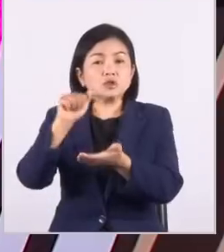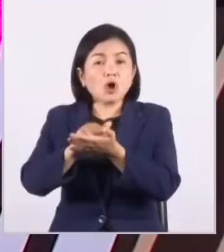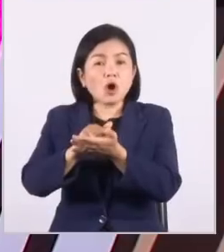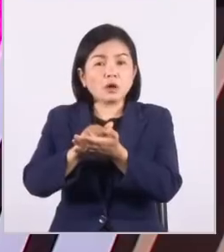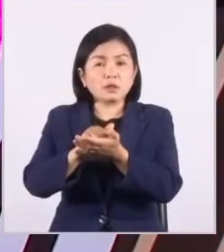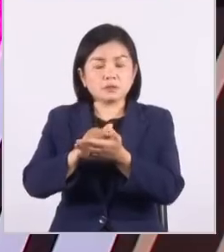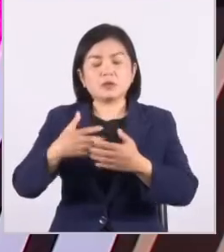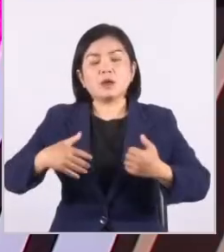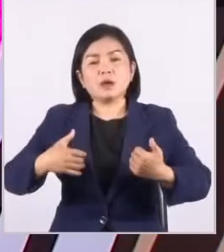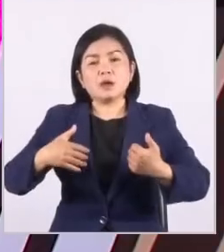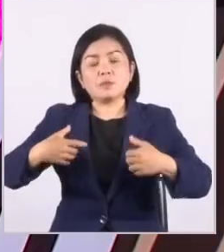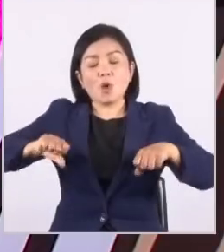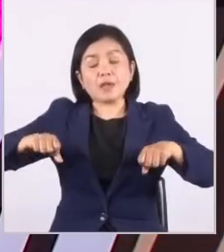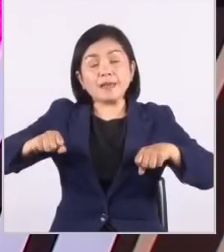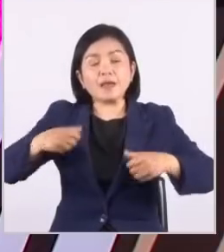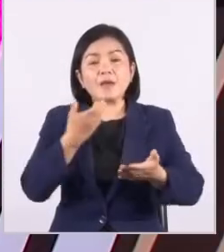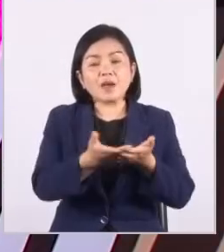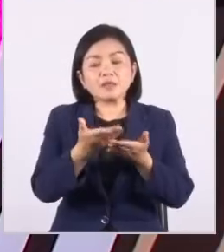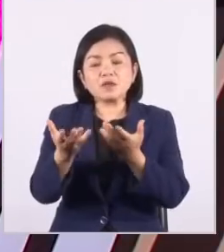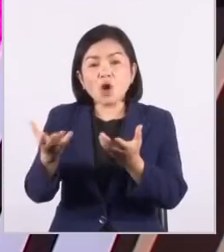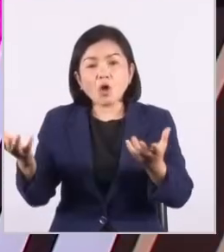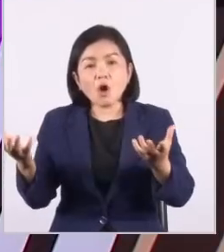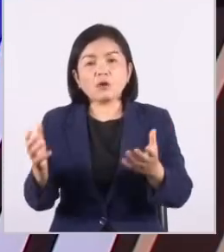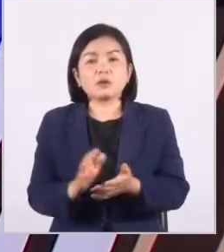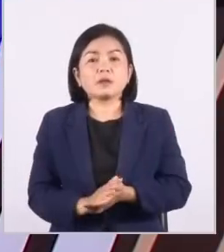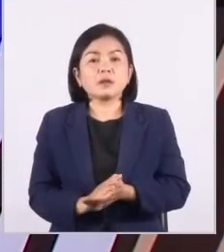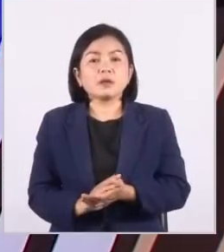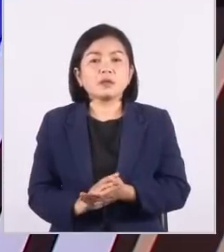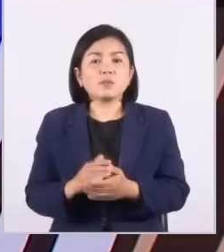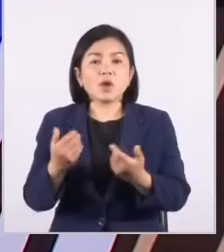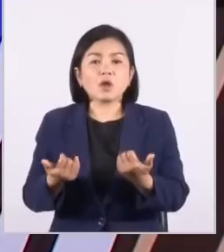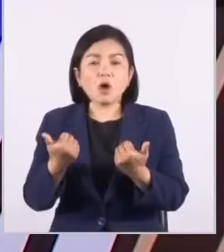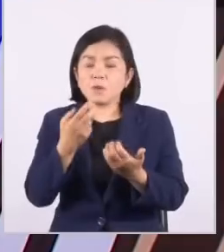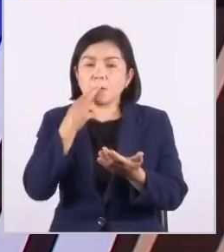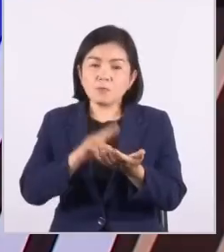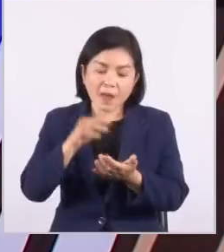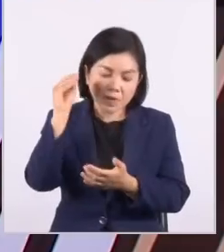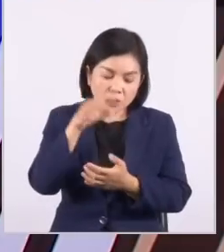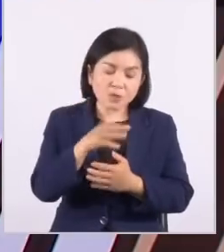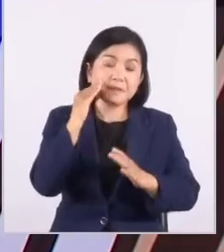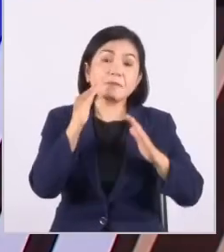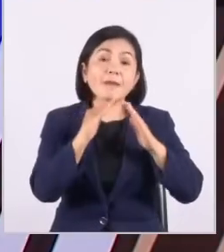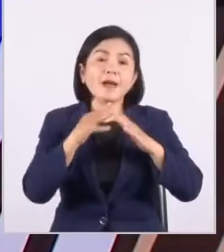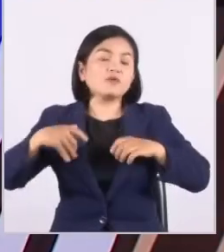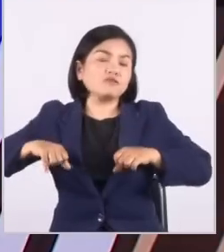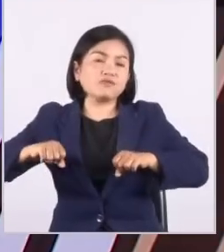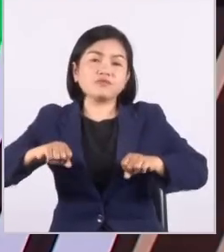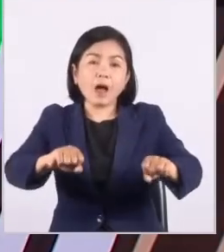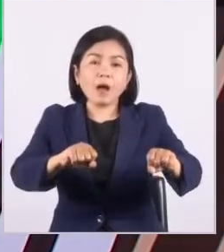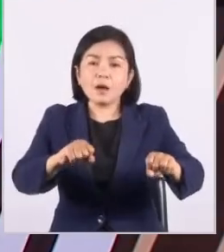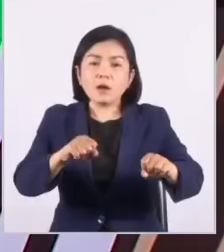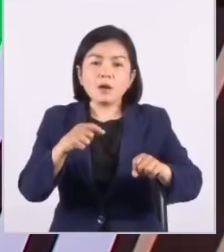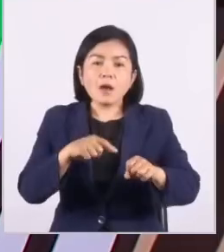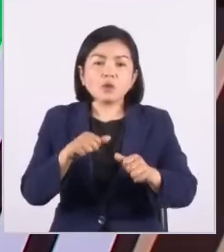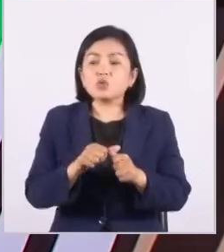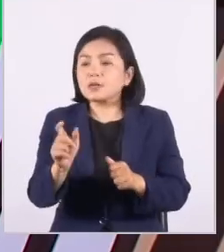การณ์นี้เนี่ยไม่ได้สั่งอาหารแต่เป็นสั่งของแล้วกำลังจะมีพัสดุมาส่งไรเดอร์เขาก็ขี่มอเตอร์ไซค์มาแล้วเขาไม่รู้จักบ้านนะคะ